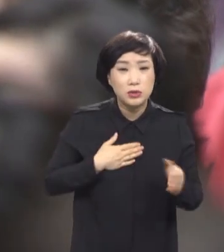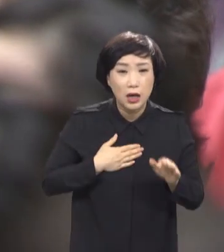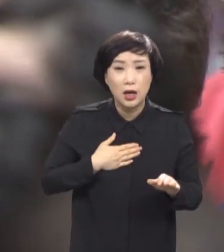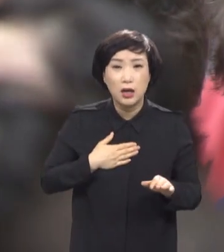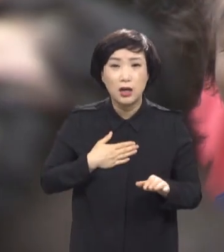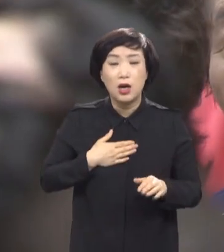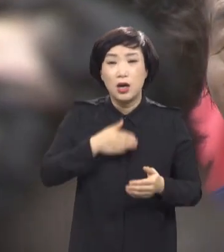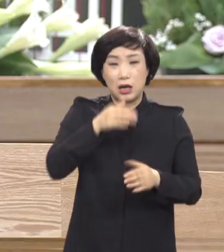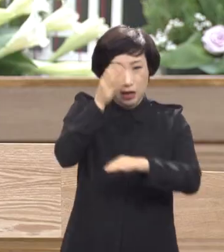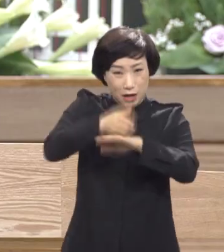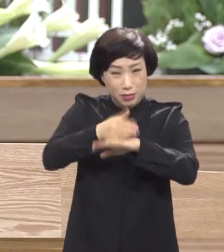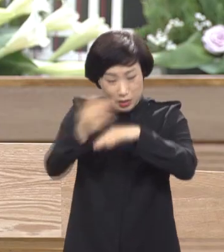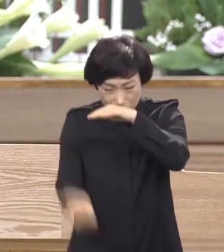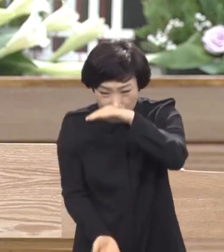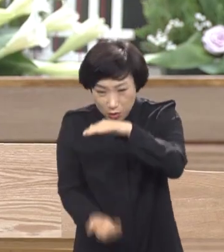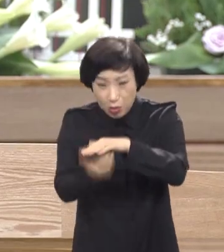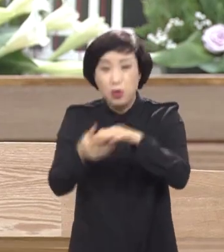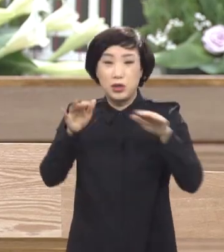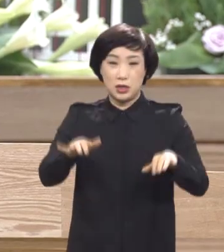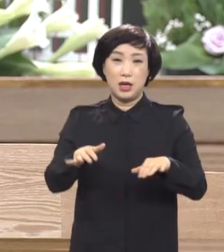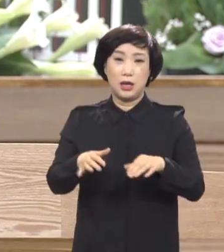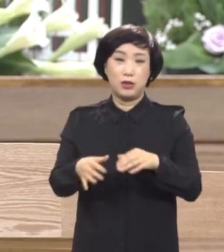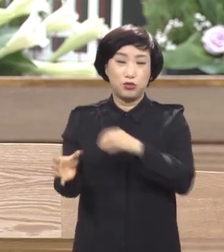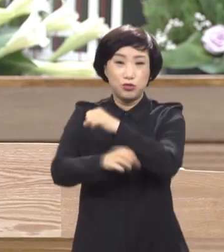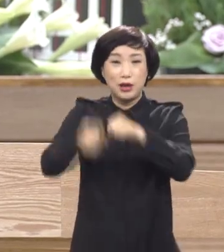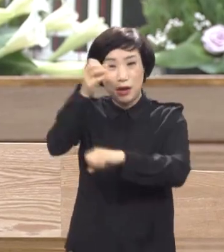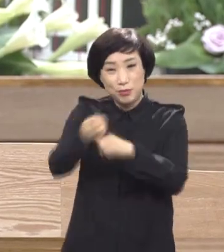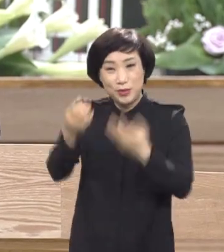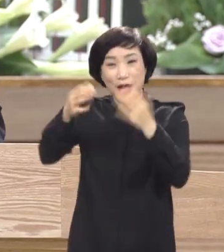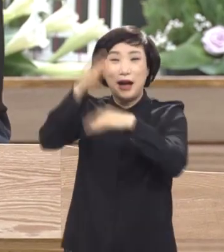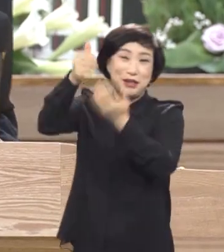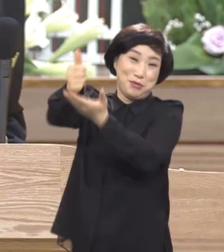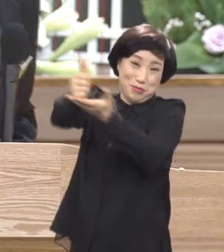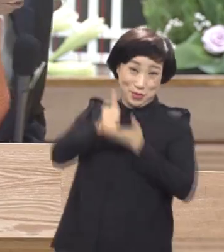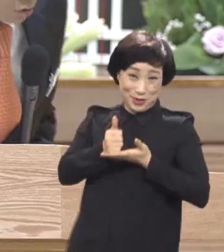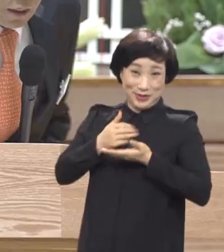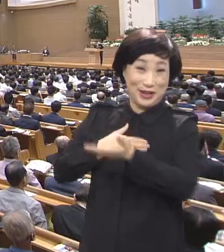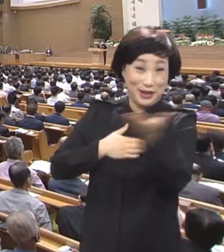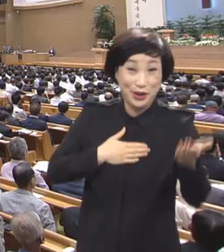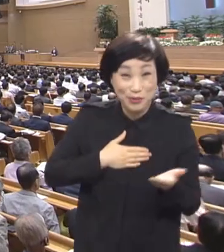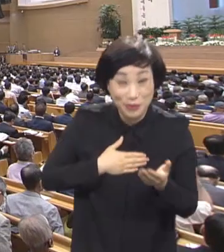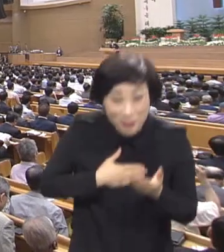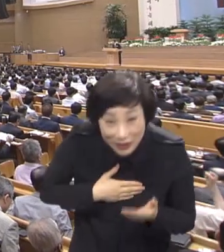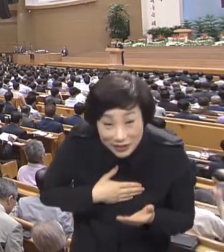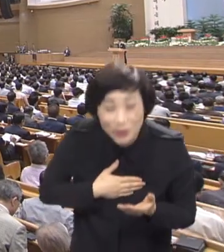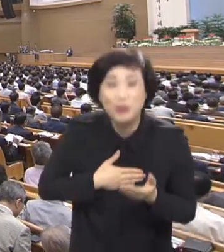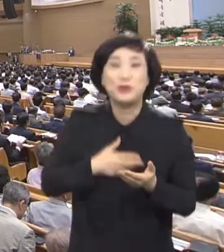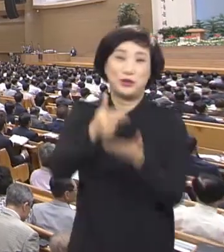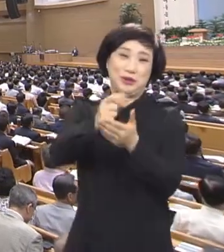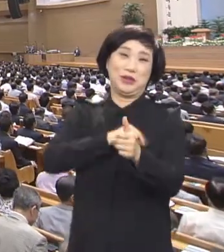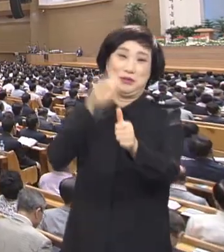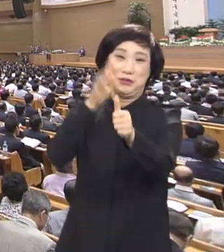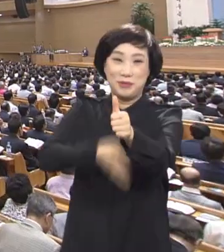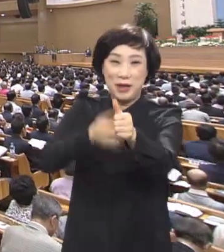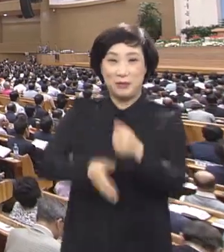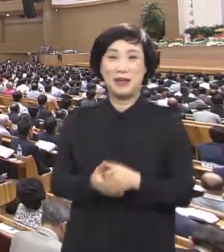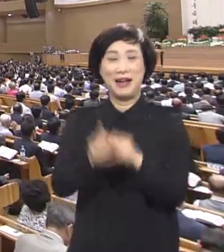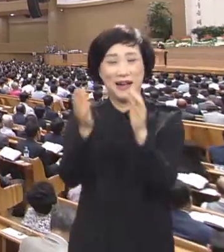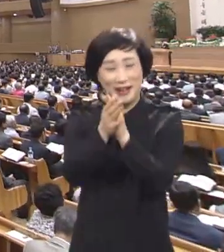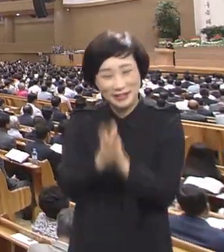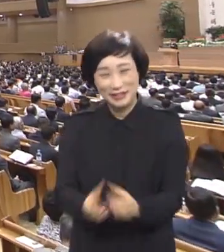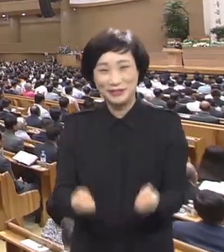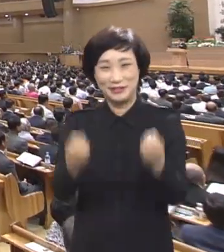세상에 감사로 감사절해 하나님을 독점하는 여러분들기를 주님의 이름으로 축복합니다 할렐루야